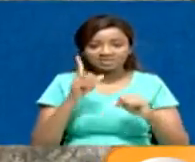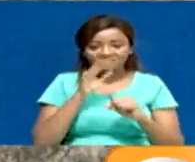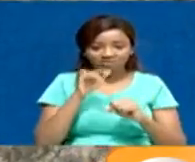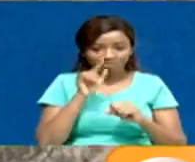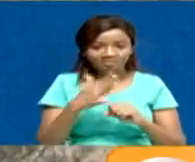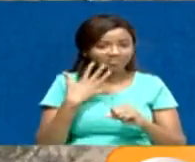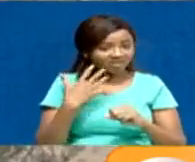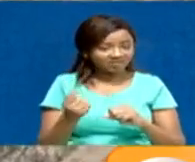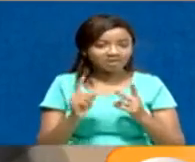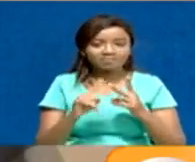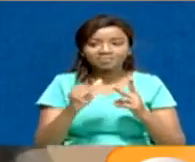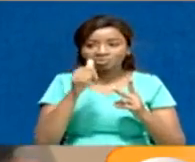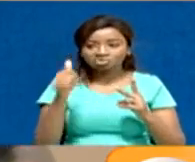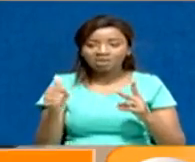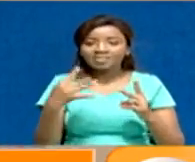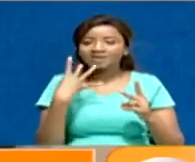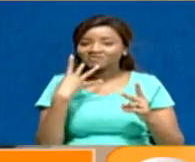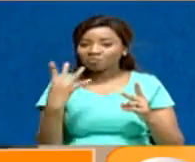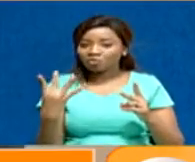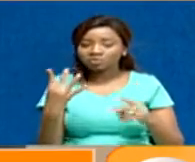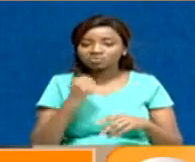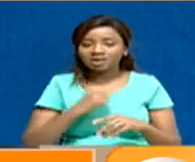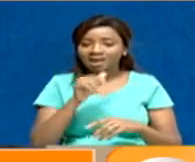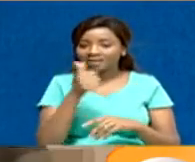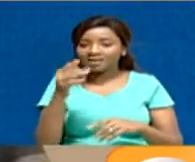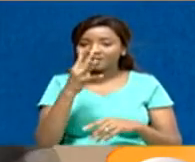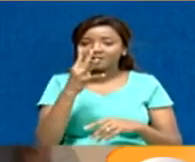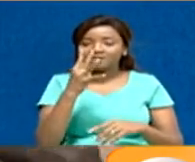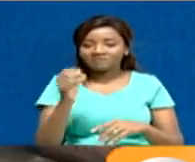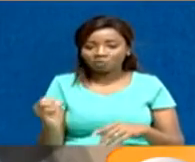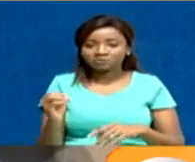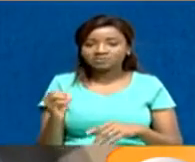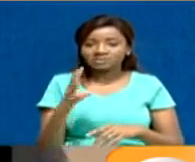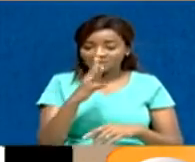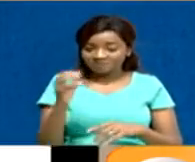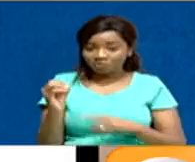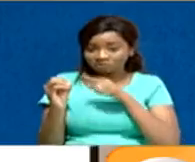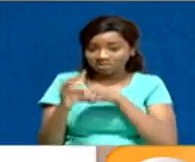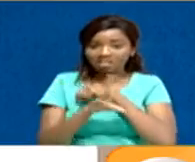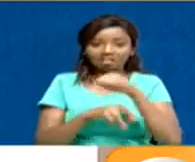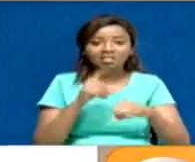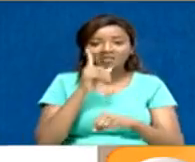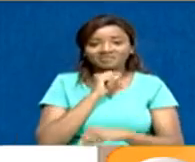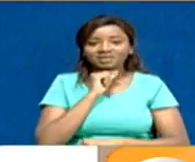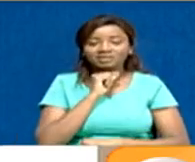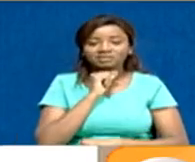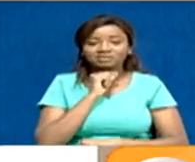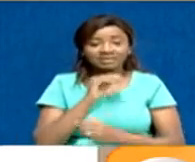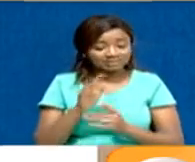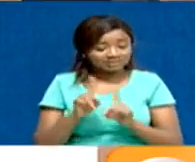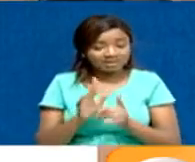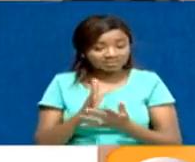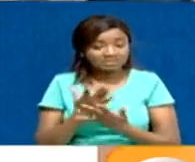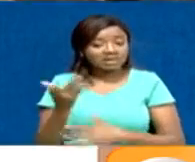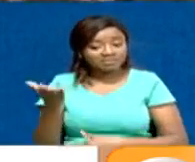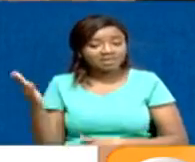kuna wengine karibu 40 mahali naitwa na Totoereng na ikaibiwa isikaenda. Hata zingine zilikuwa ni yangu